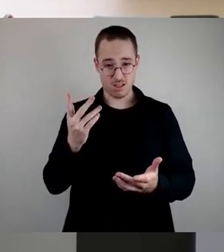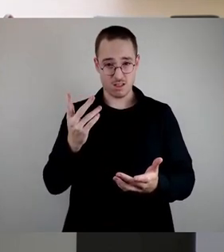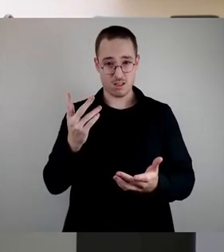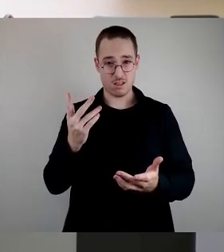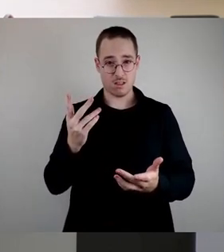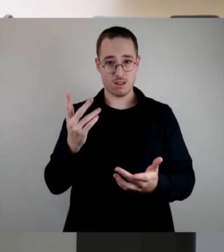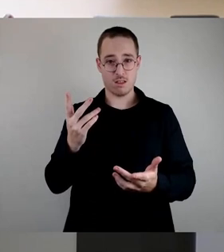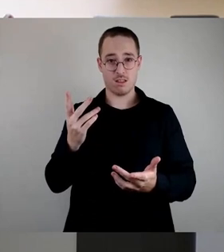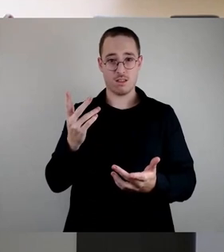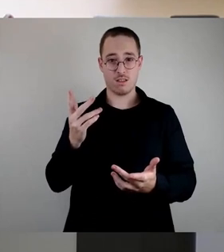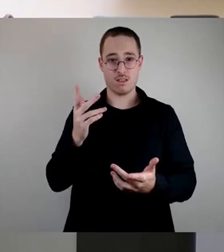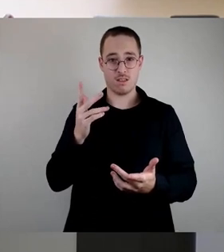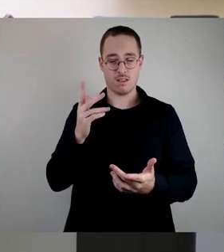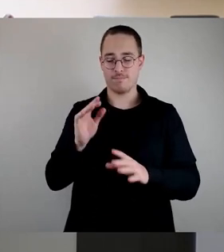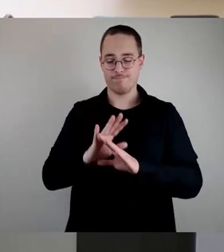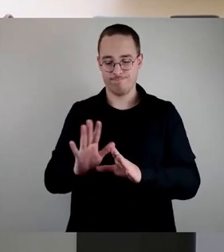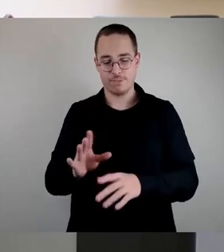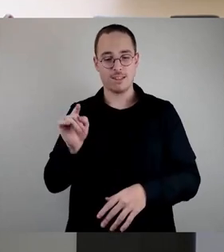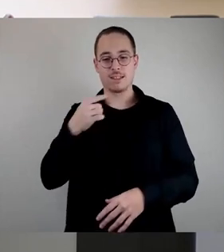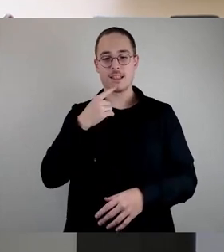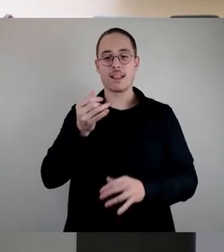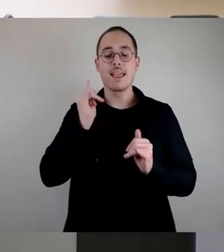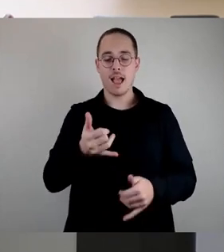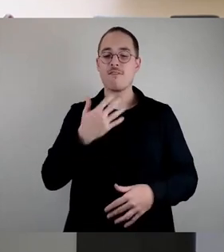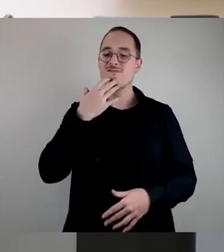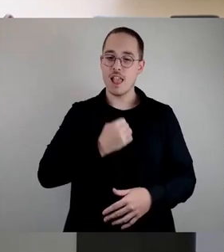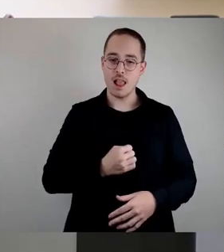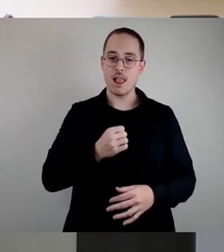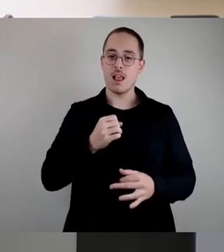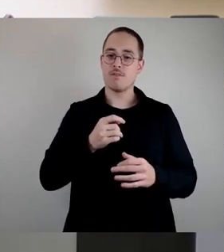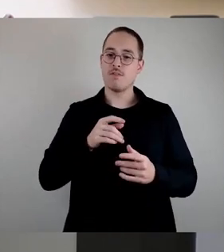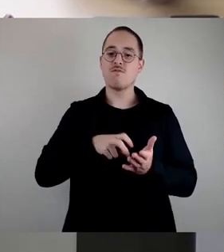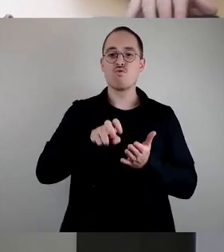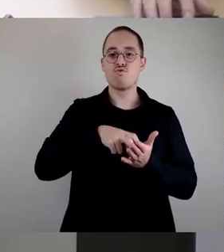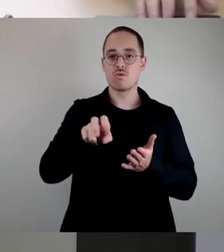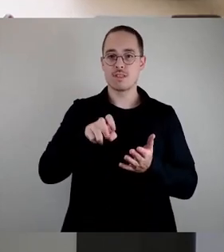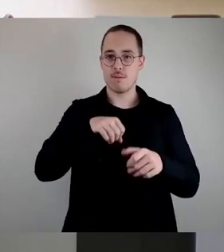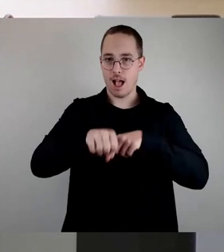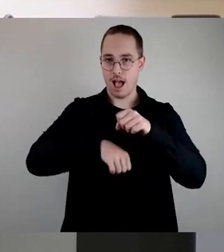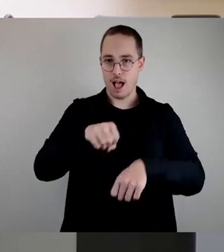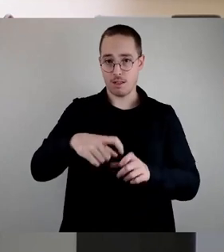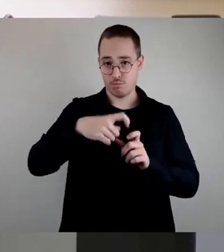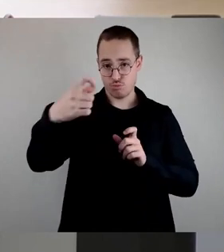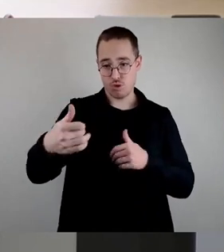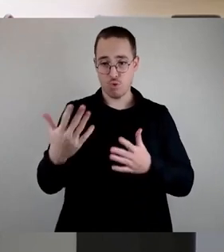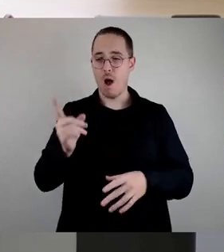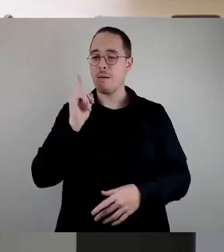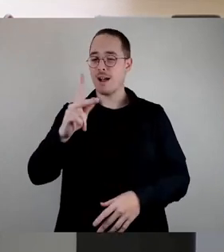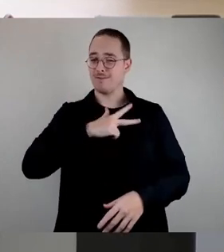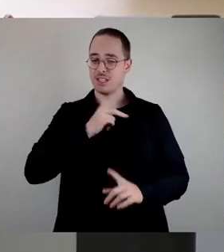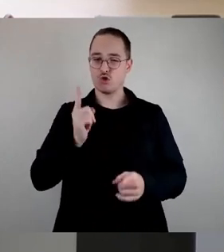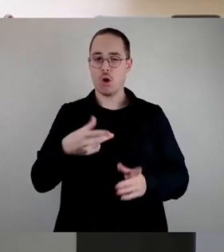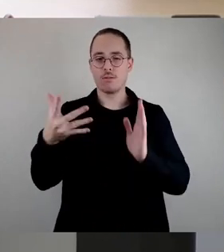festlegen, aber wir sagen auch mit unserer Machbarkeitsuntersuchung, es soll untersucht werden, was machbar ist und nicht irgendwie drei